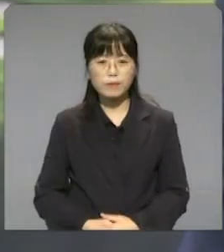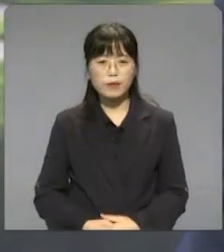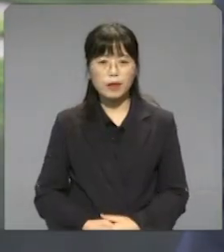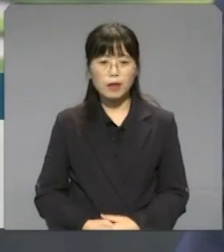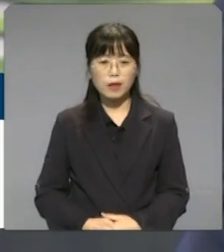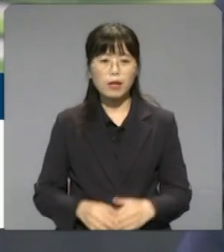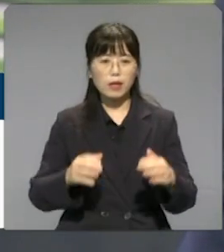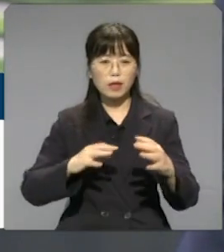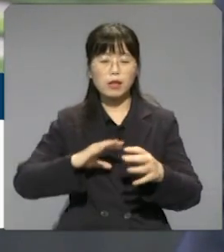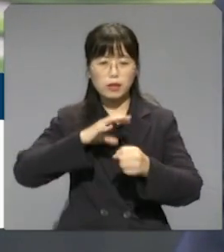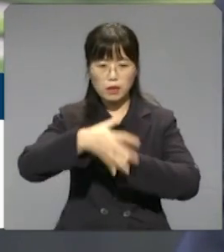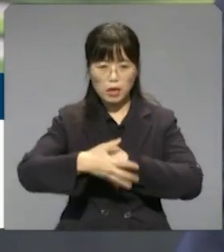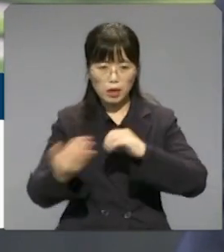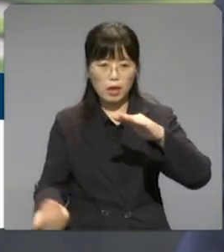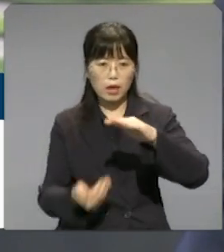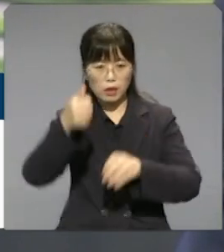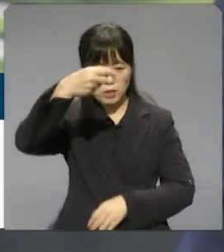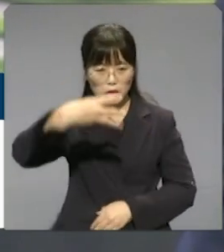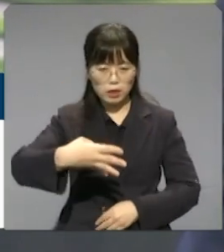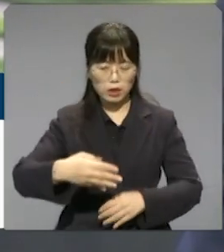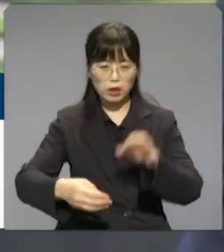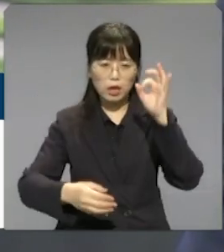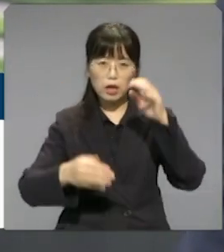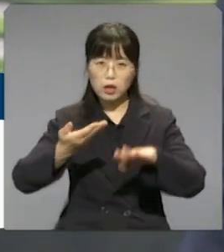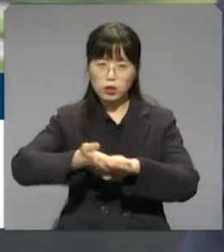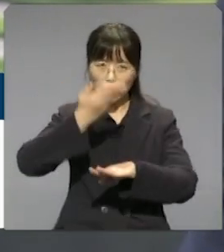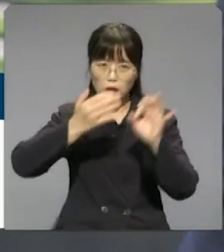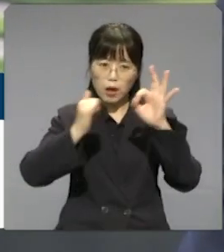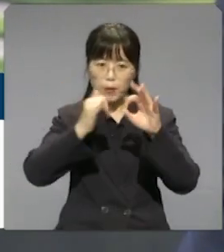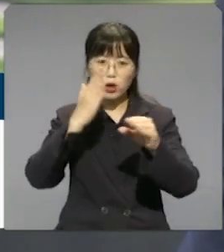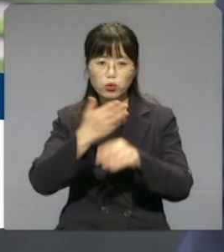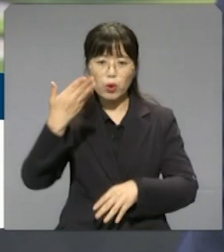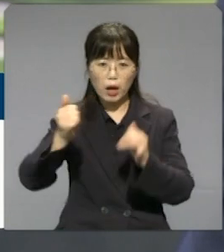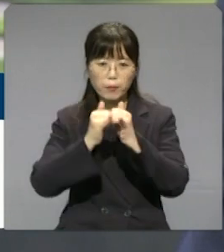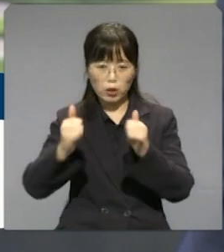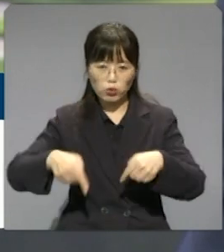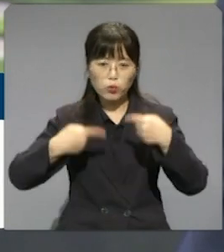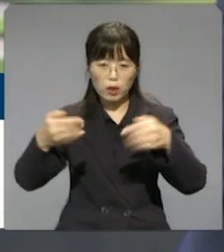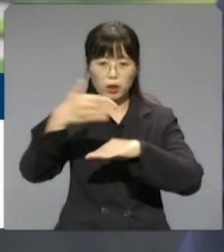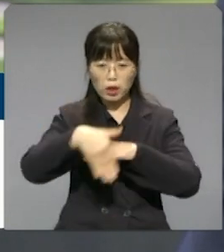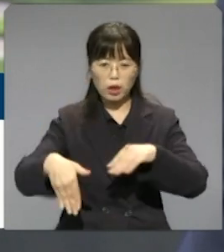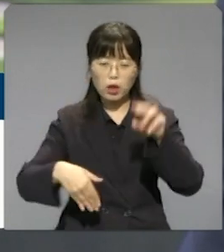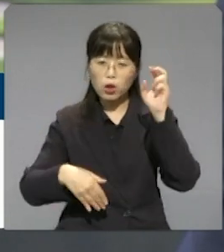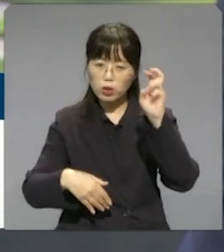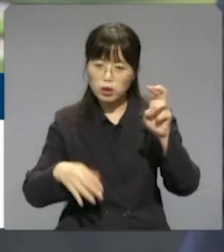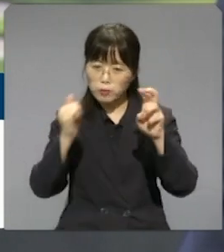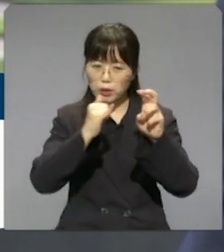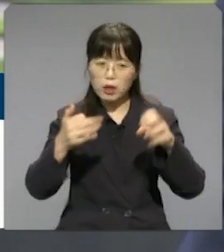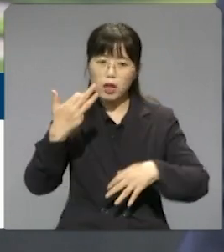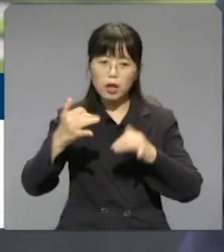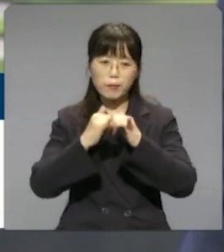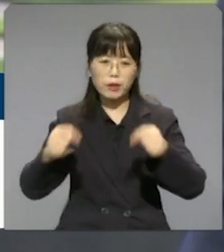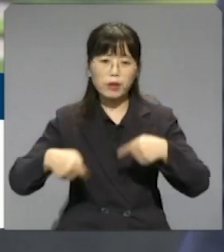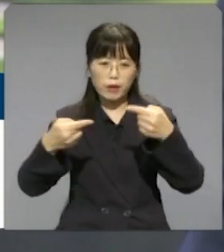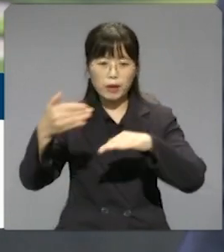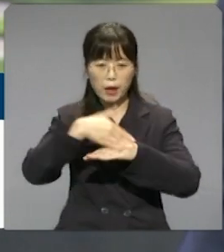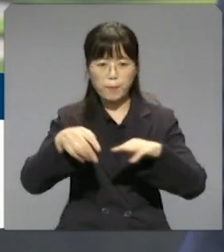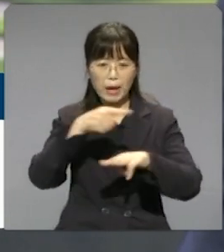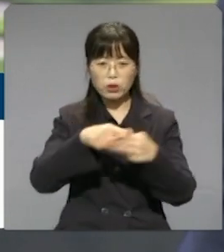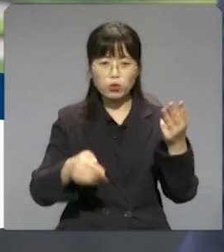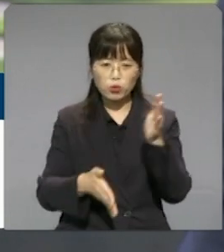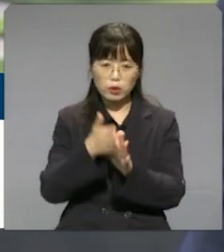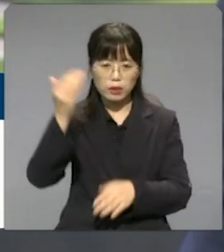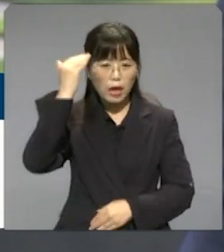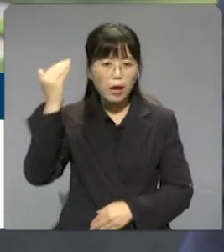세계 랭킹 탑10의 9명이 이 대회 출전을 할 예정이고요. 탑20에는 18명이 출전을 할 예정입니다. 파주시